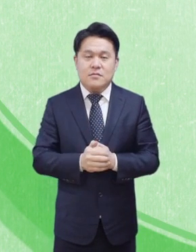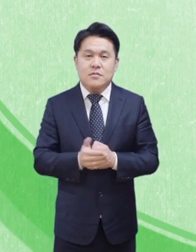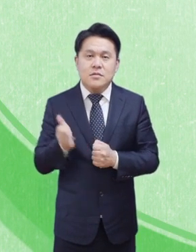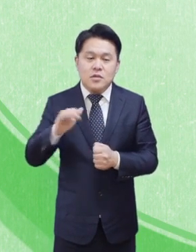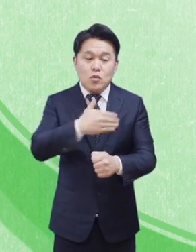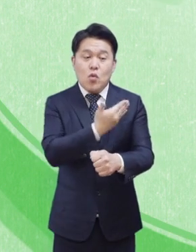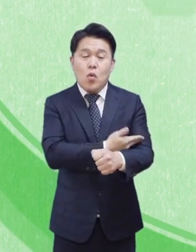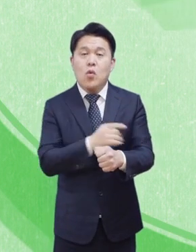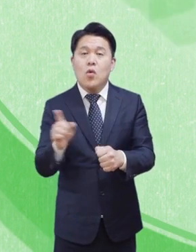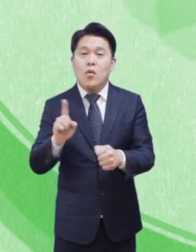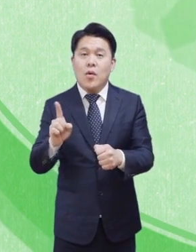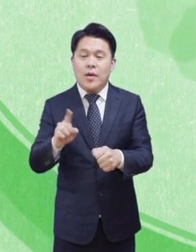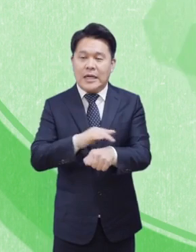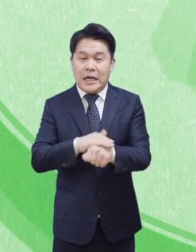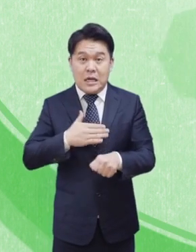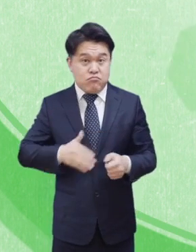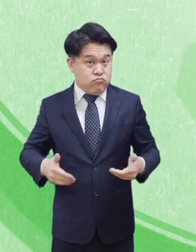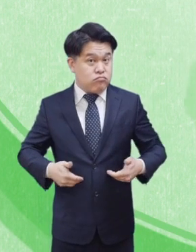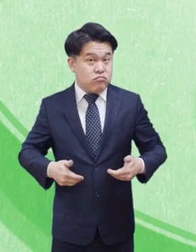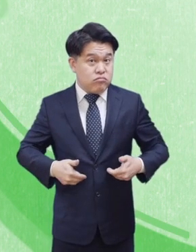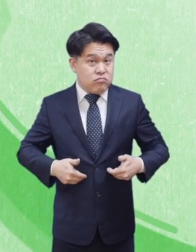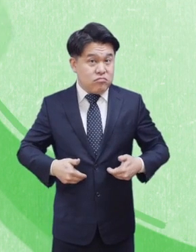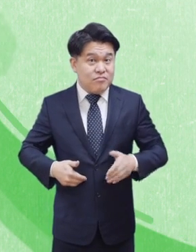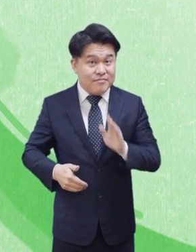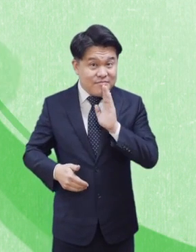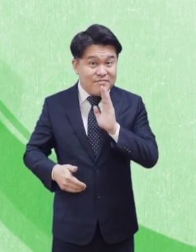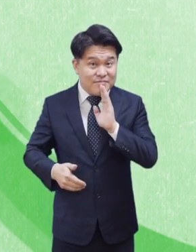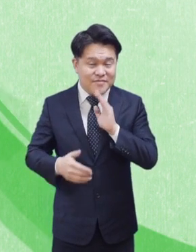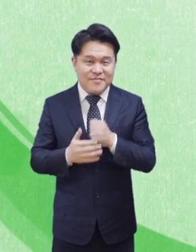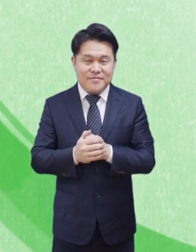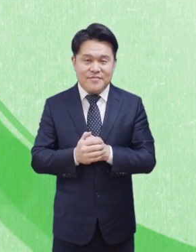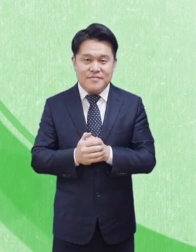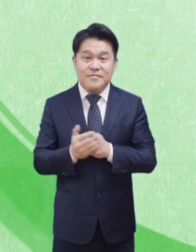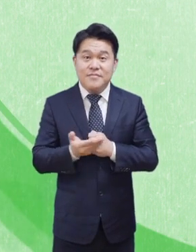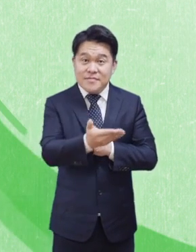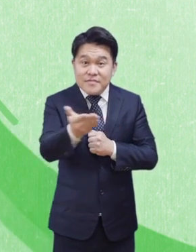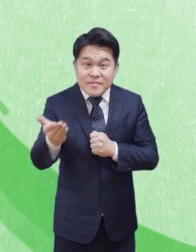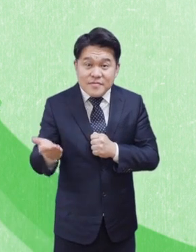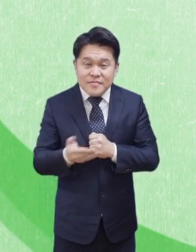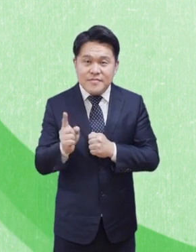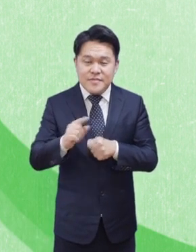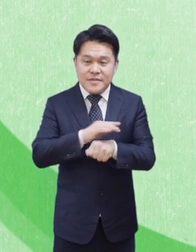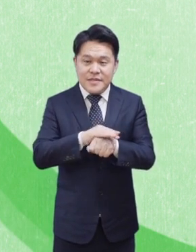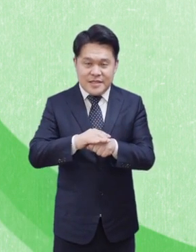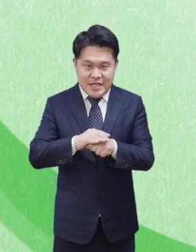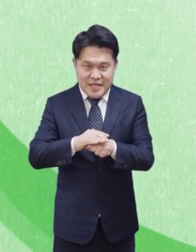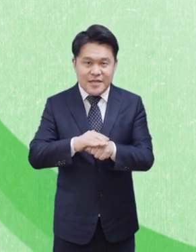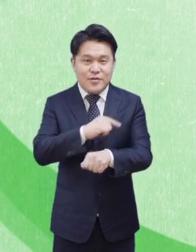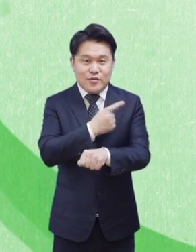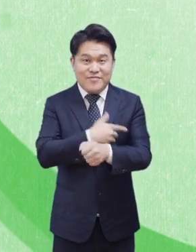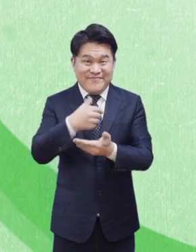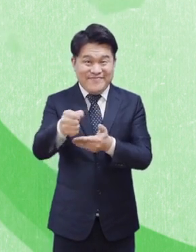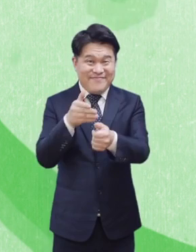중요합니다. 그런데 이 권리라는 것도 잘 알아야 제대로 활용할 수가 있겠죠? 시청자